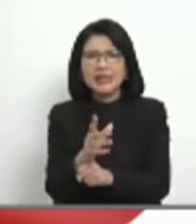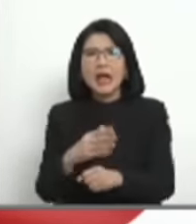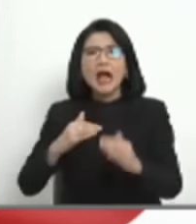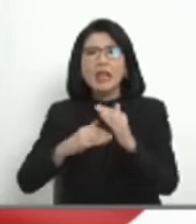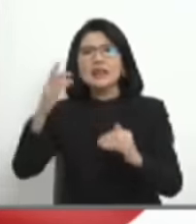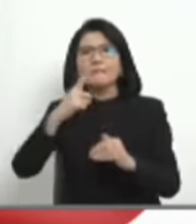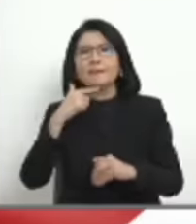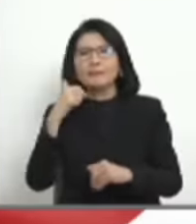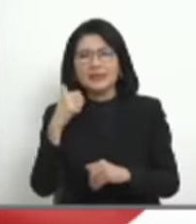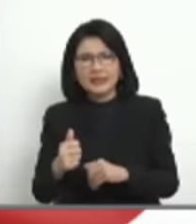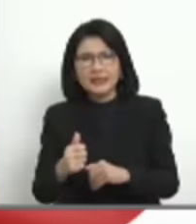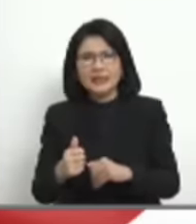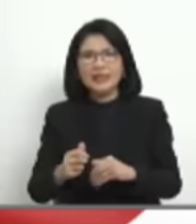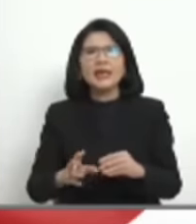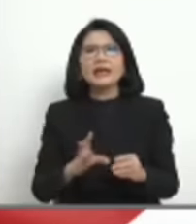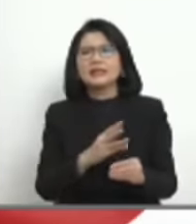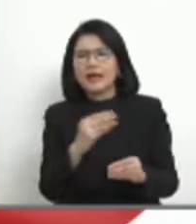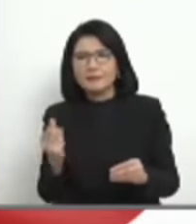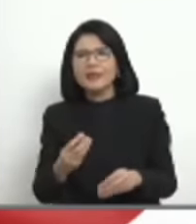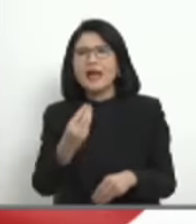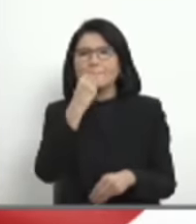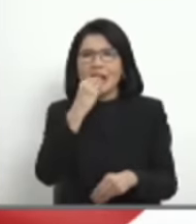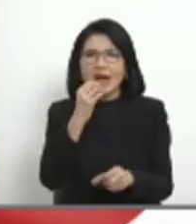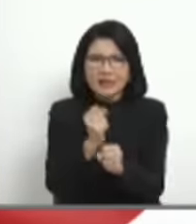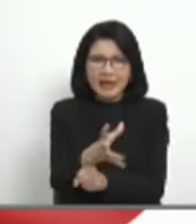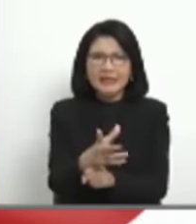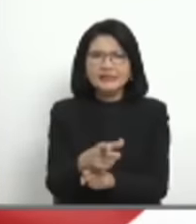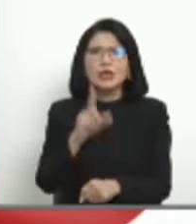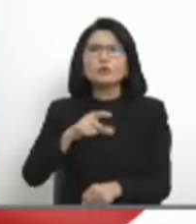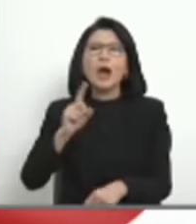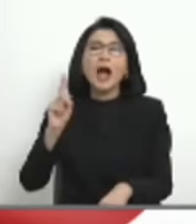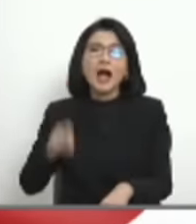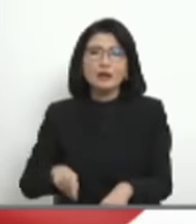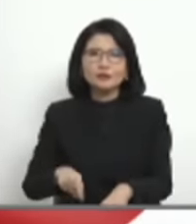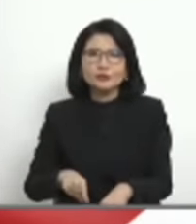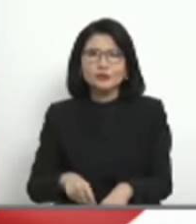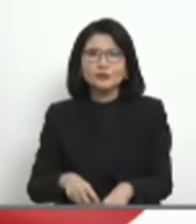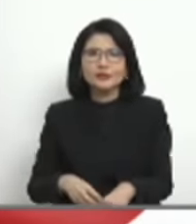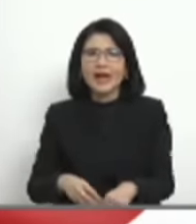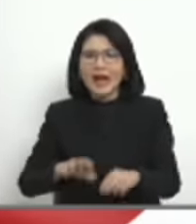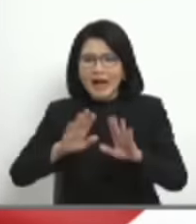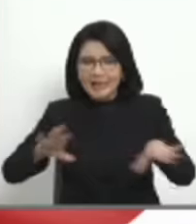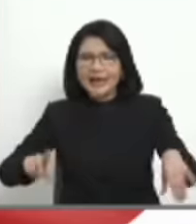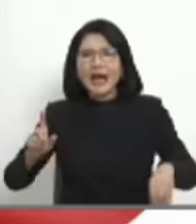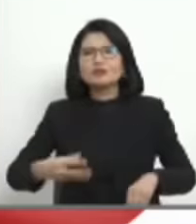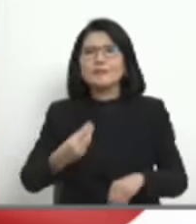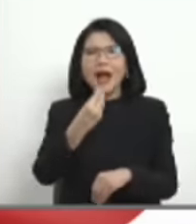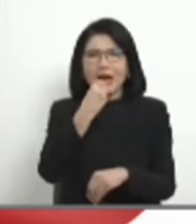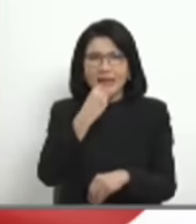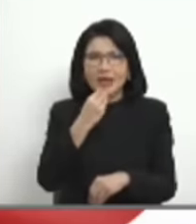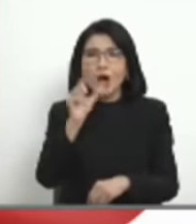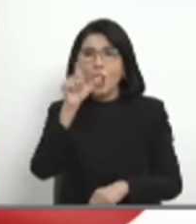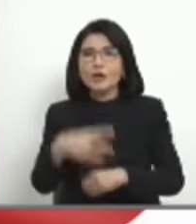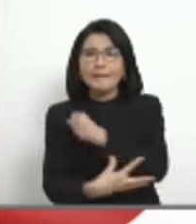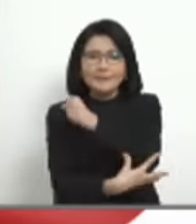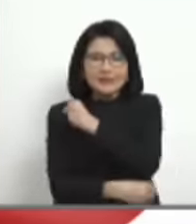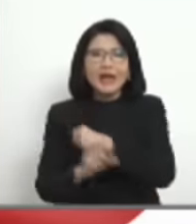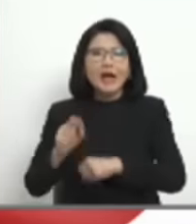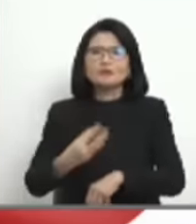daripada makan gratis makan ini mutlak untuk rakyat kita mereka harus makan anak-anak harus makan orang miskin harus